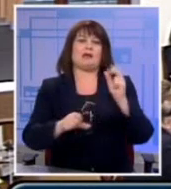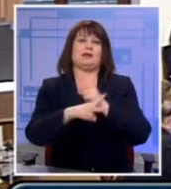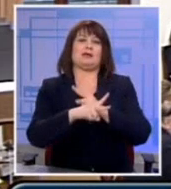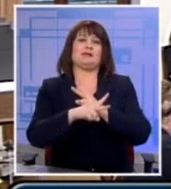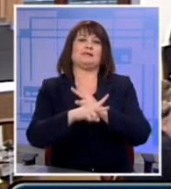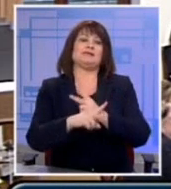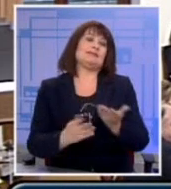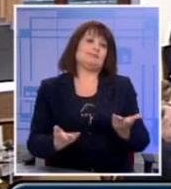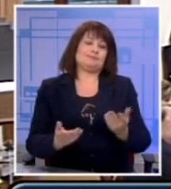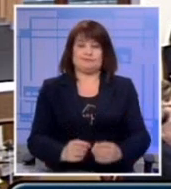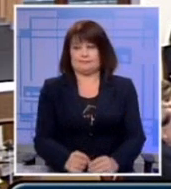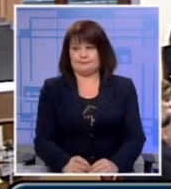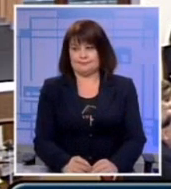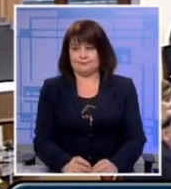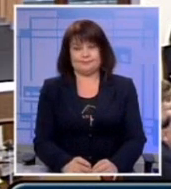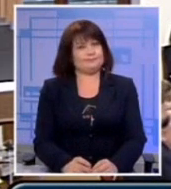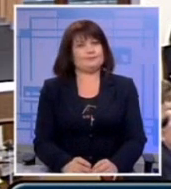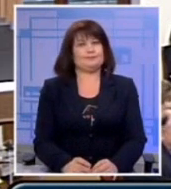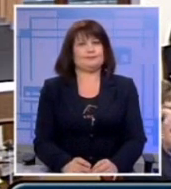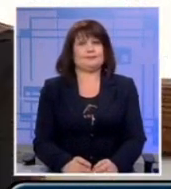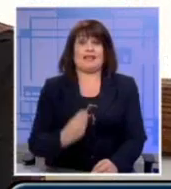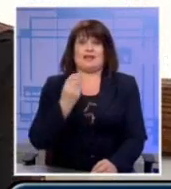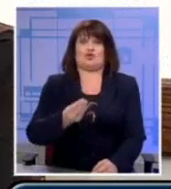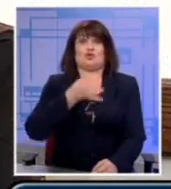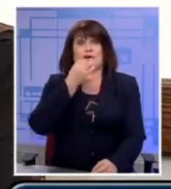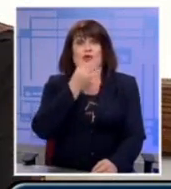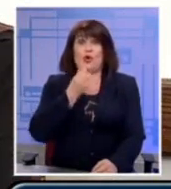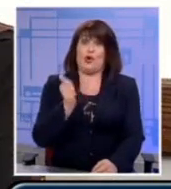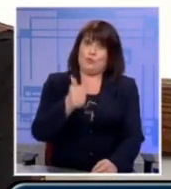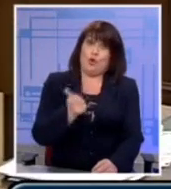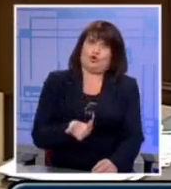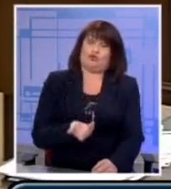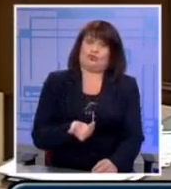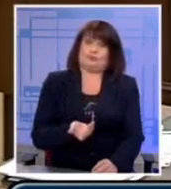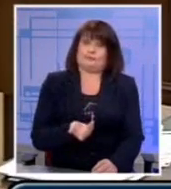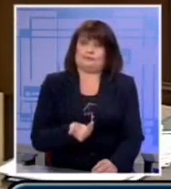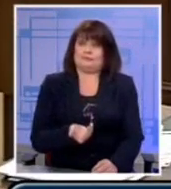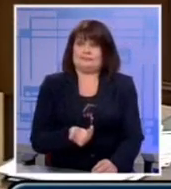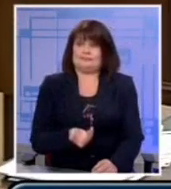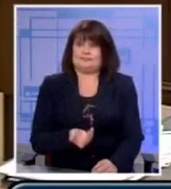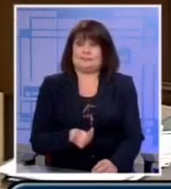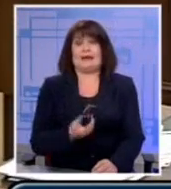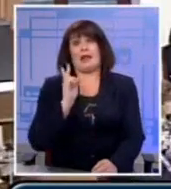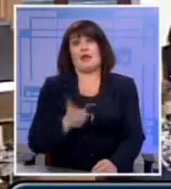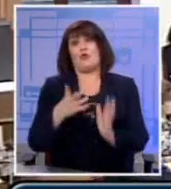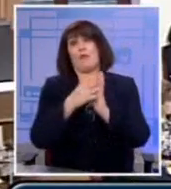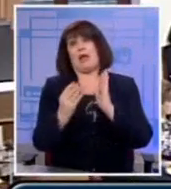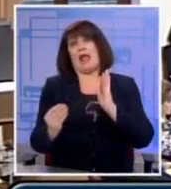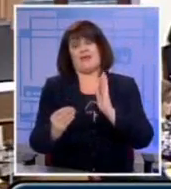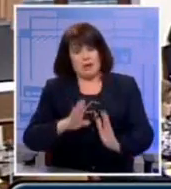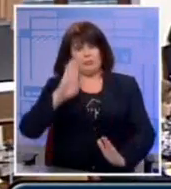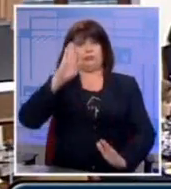του. Κύριε Πετράκο, δεν σας έδωσα το λόγο. Δίνετε το κακό παράδειγμα.